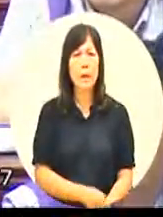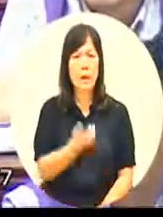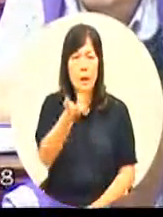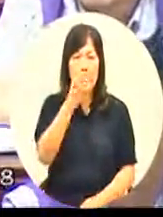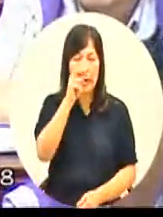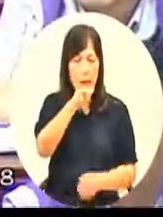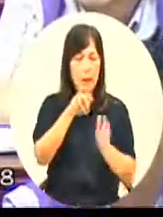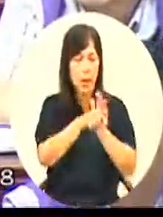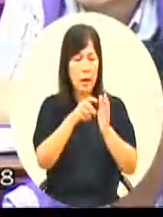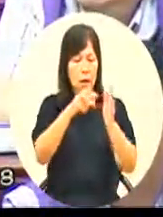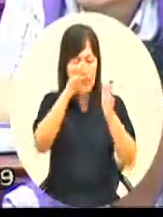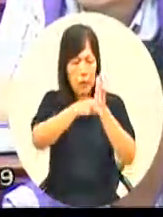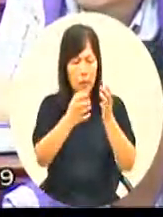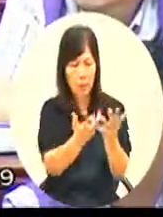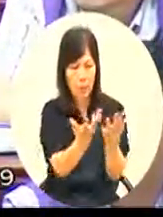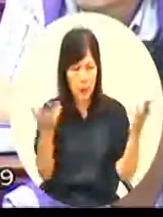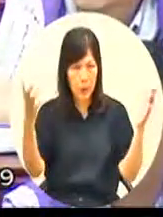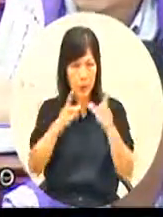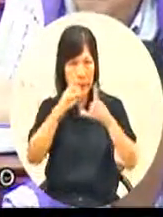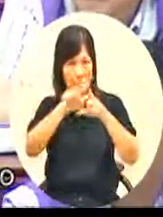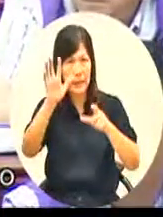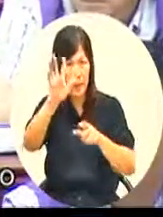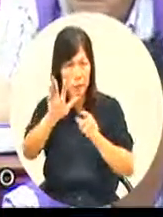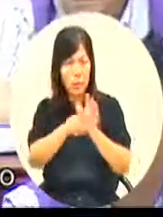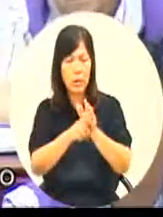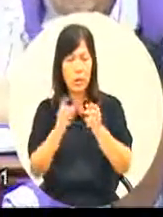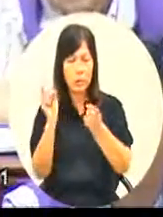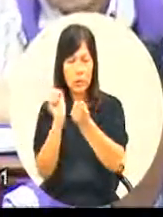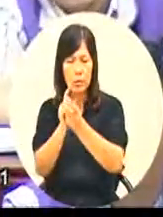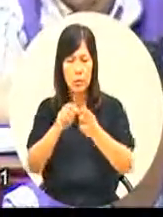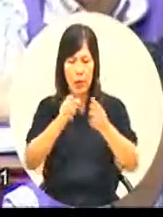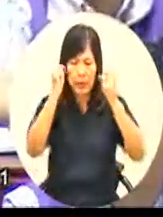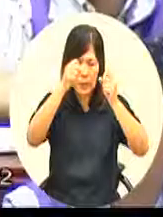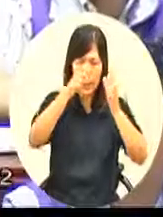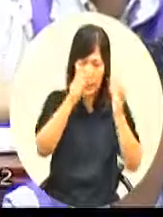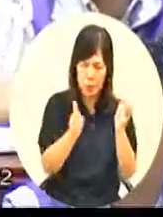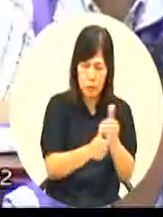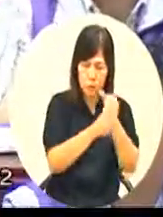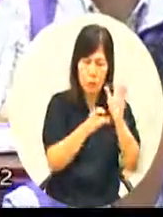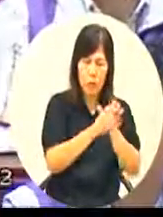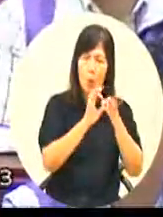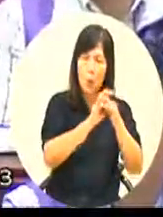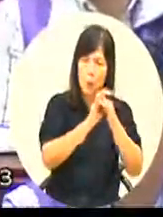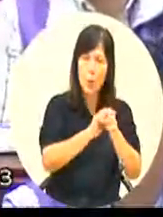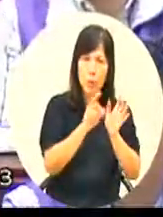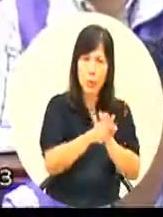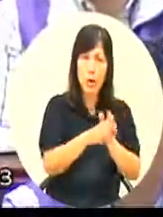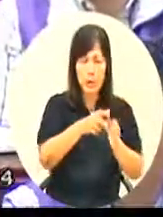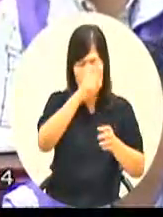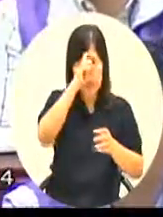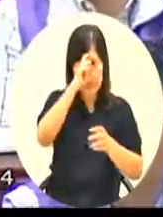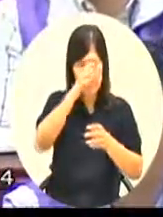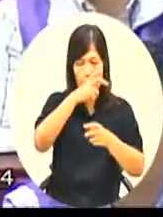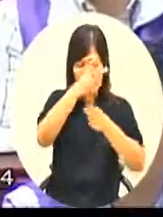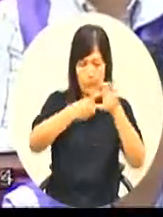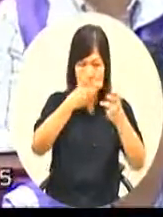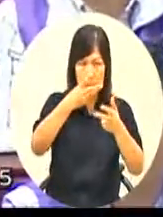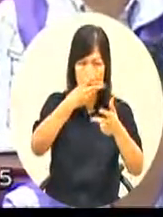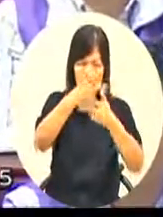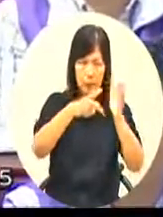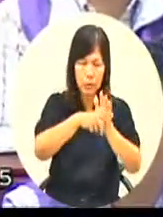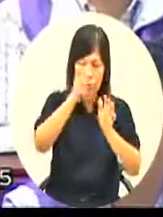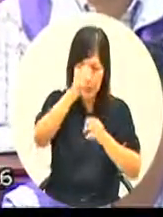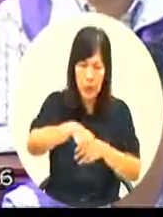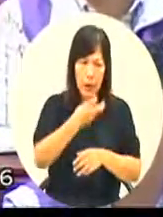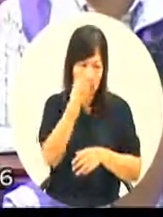场那个栅栏部分，因为比较大，所以我们现在目前是跟体育署保持密切联系，希望赶快这2周下来敞开以后，能